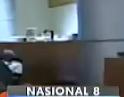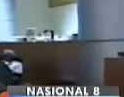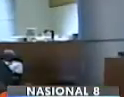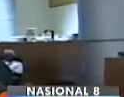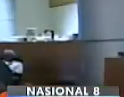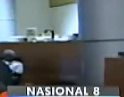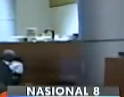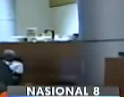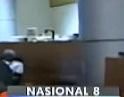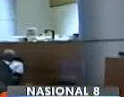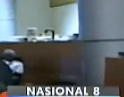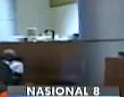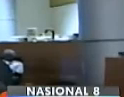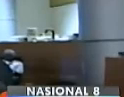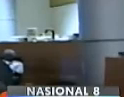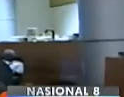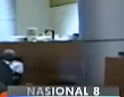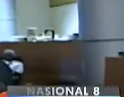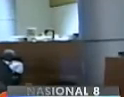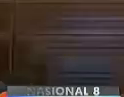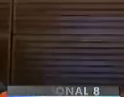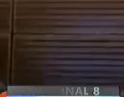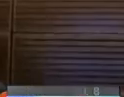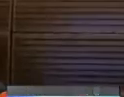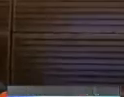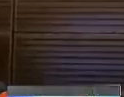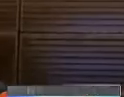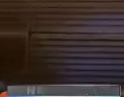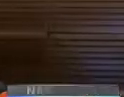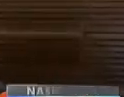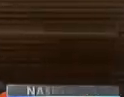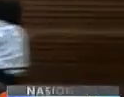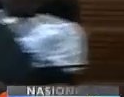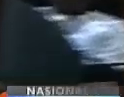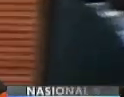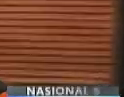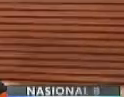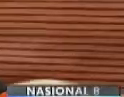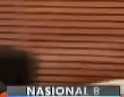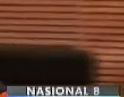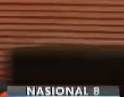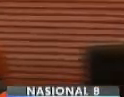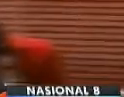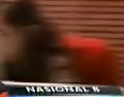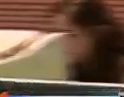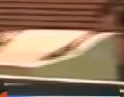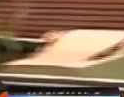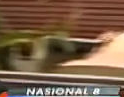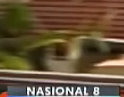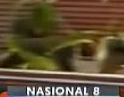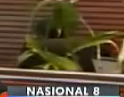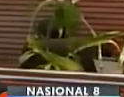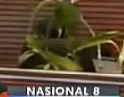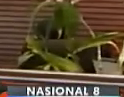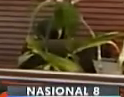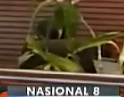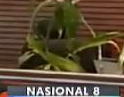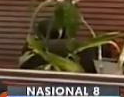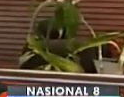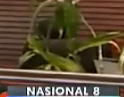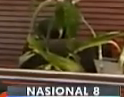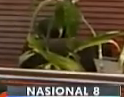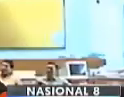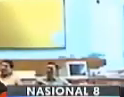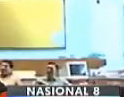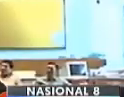ini diperolehi. Penyertaan value cap dalam pasaran domestik ini dijangka dapat menyuntik dana institusi tambahan ke dalam